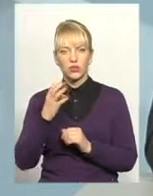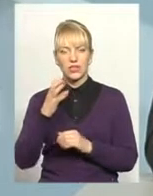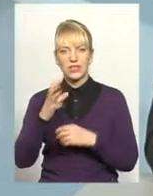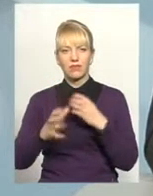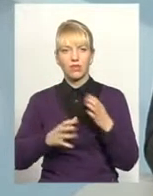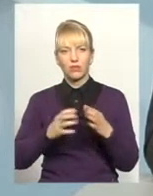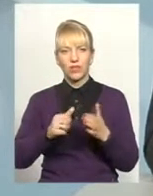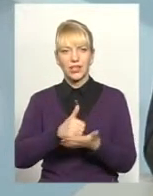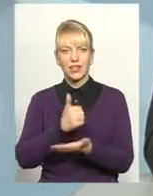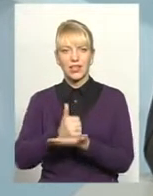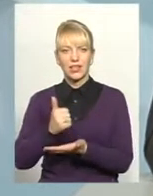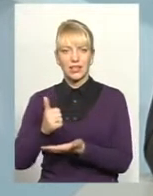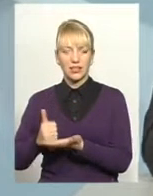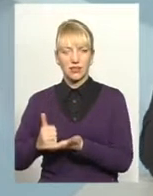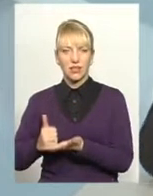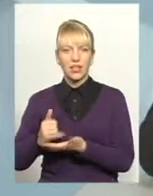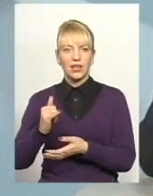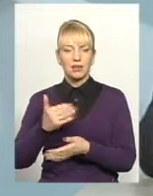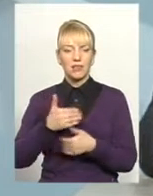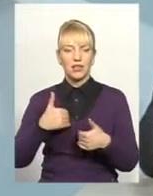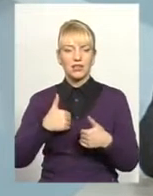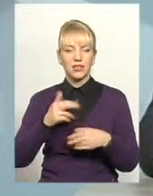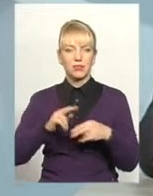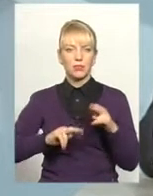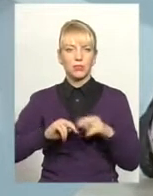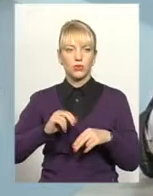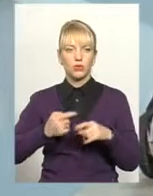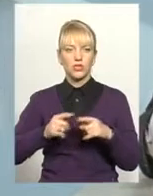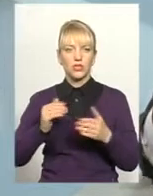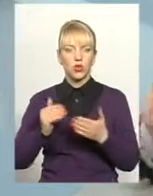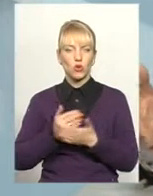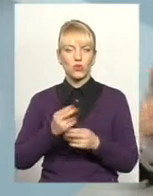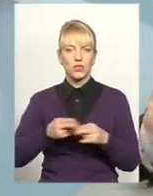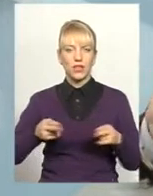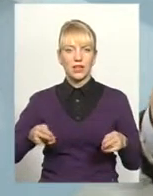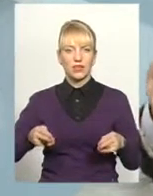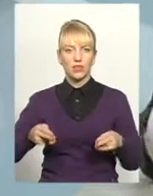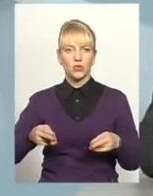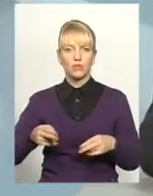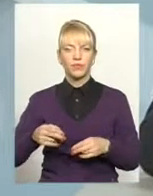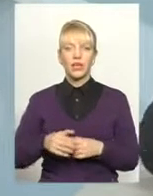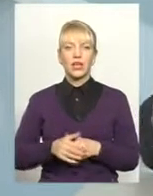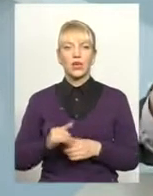значить, таким приладам. І ми хотіли побудувати цифрову підстанцію. Ну, у нас